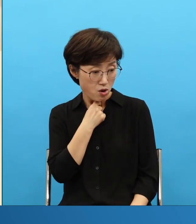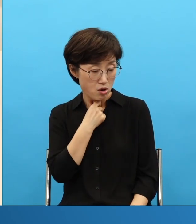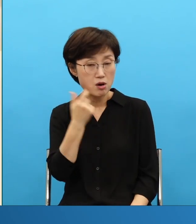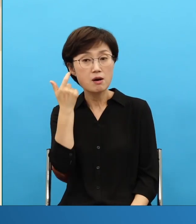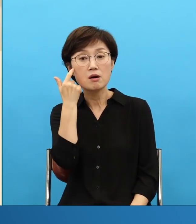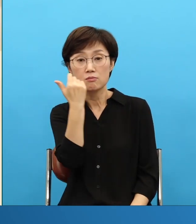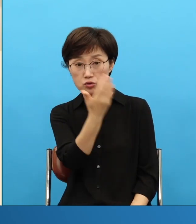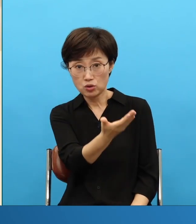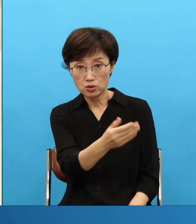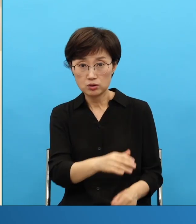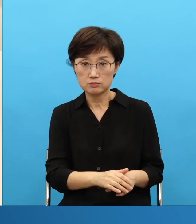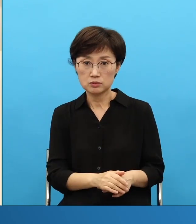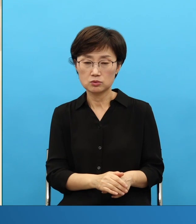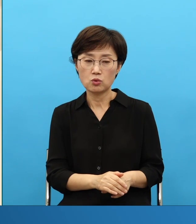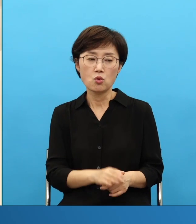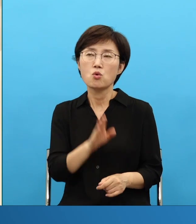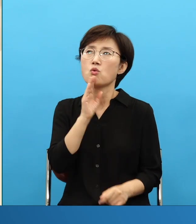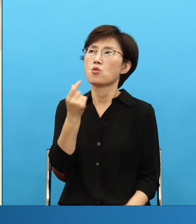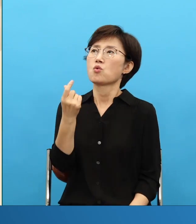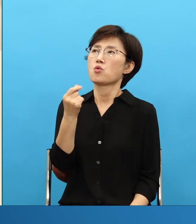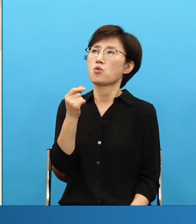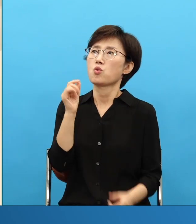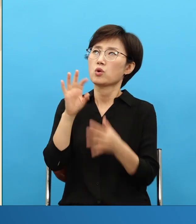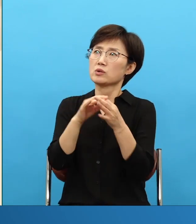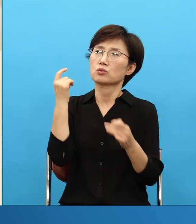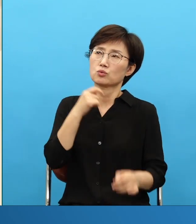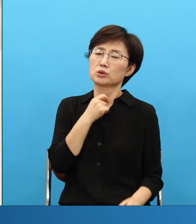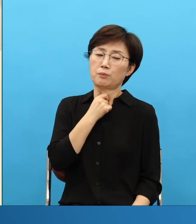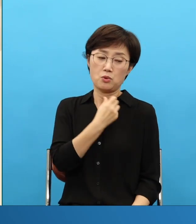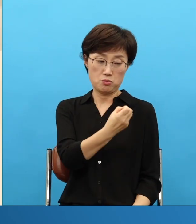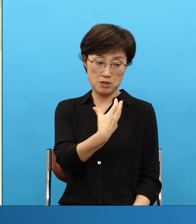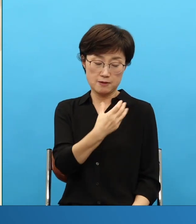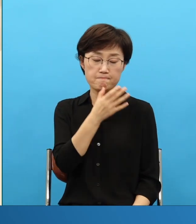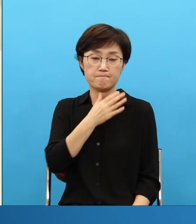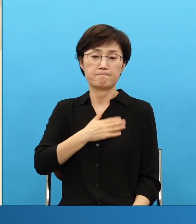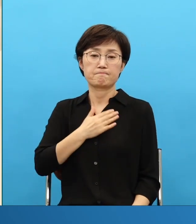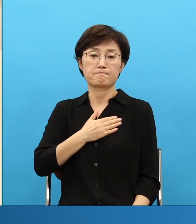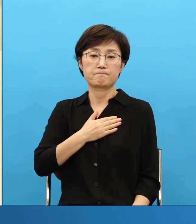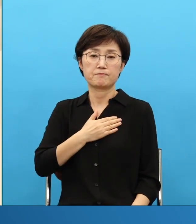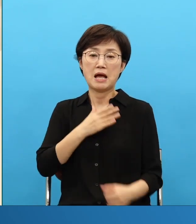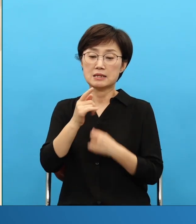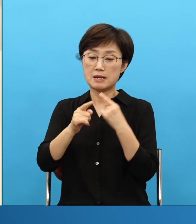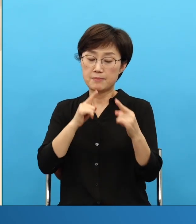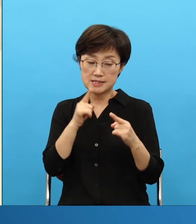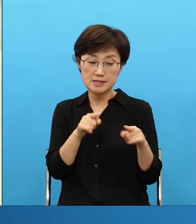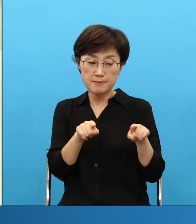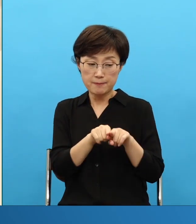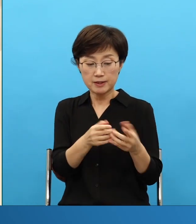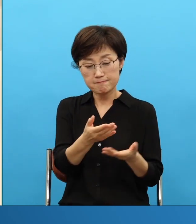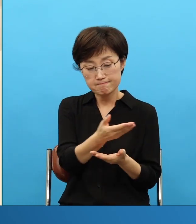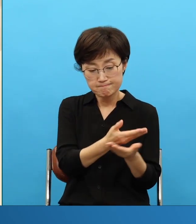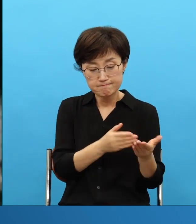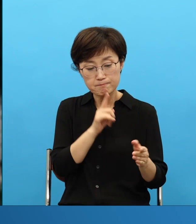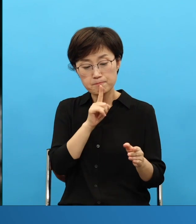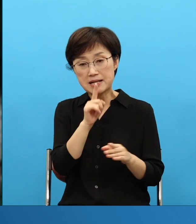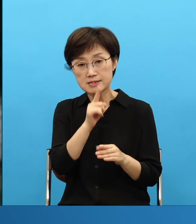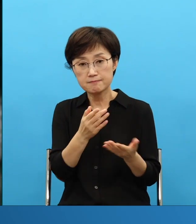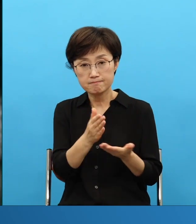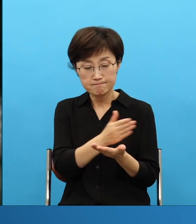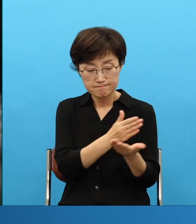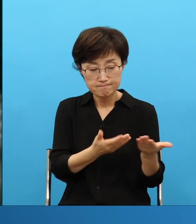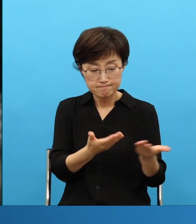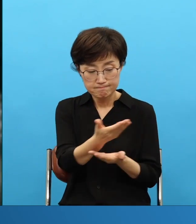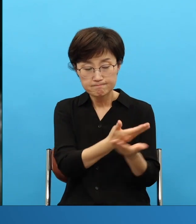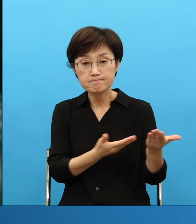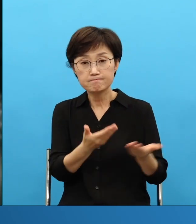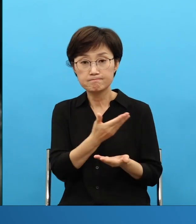싶니? 라고 물어보니까 그렇게 하고 싶다는 거예요. 이 하나님의 말씀에 대해서 나누고 우리가 믿음으로